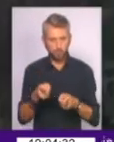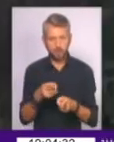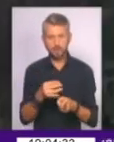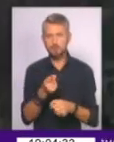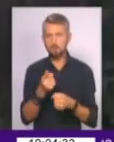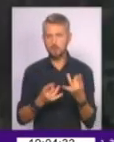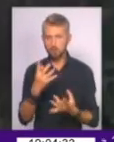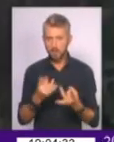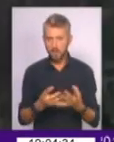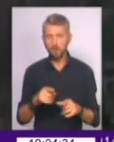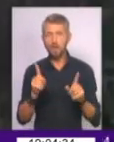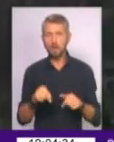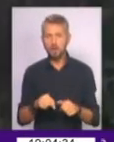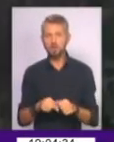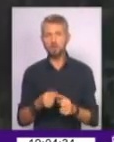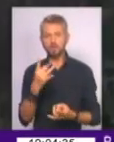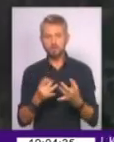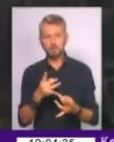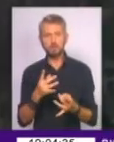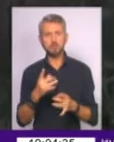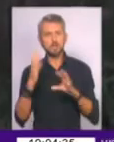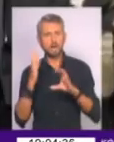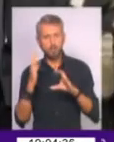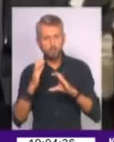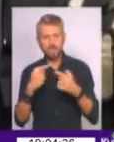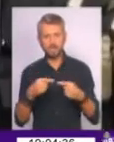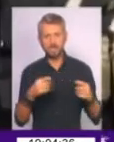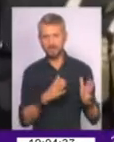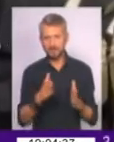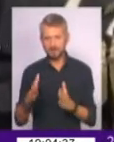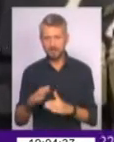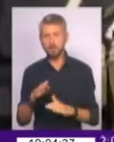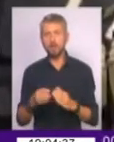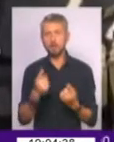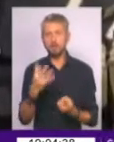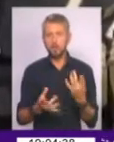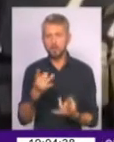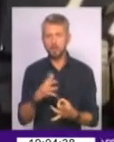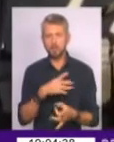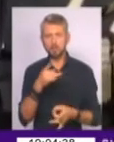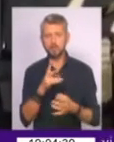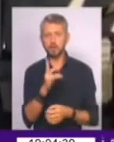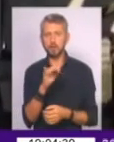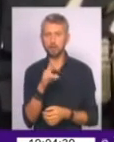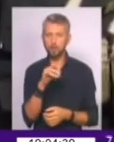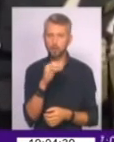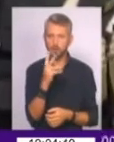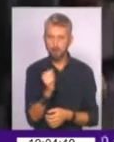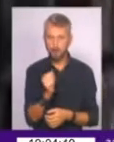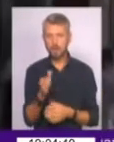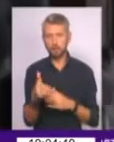а також неодноразово відкривали вогонь з гранатометів різних систем. Під мінометний обстріл потрапила і Красногорівка на Маріупольському